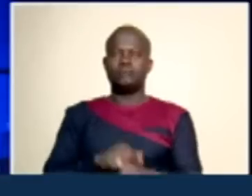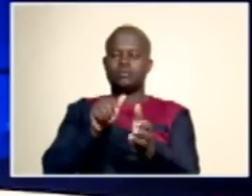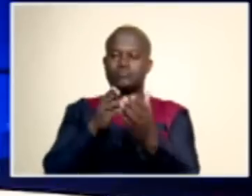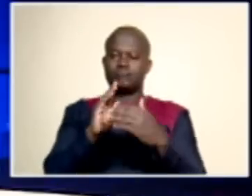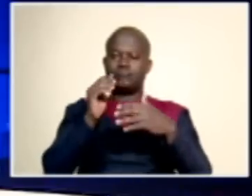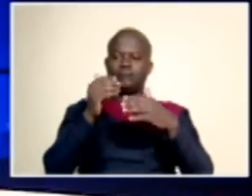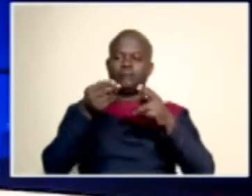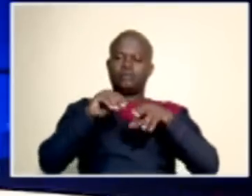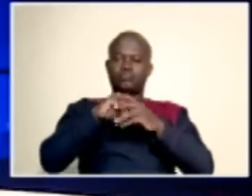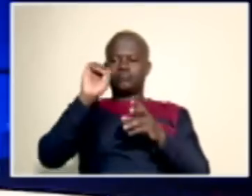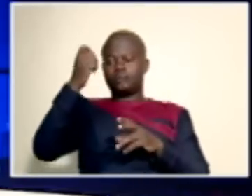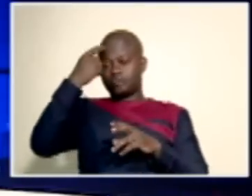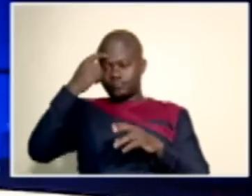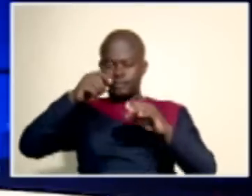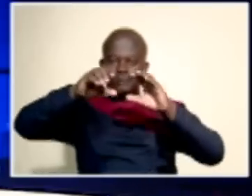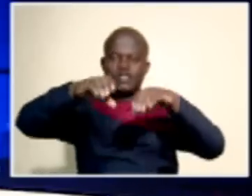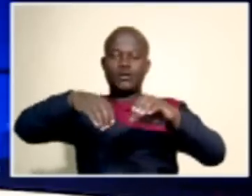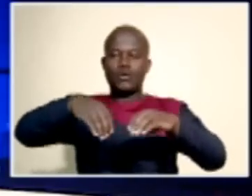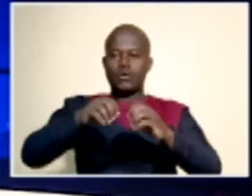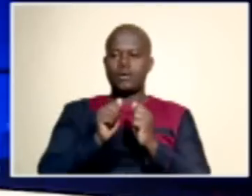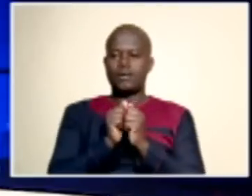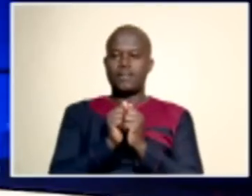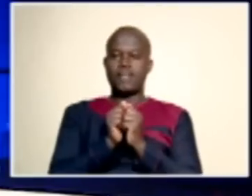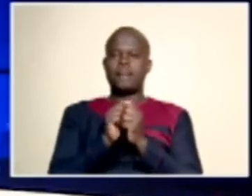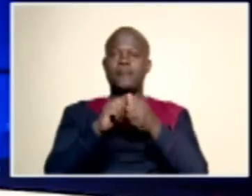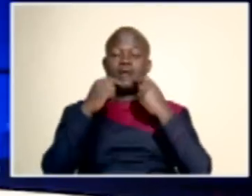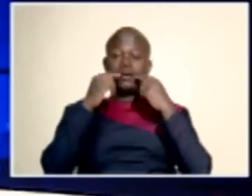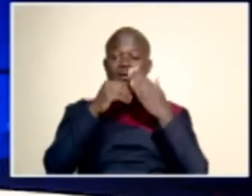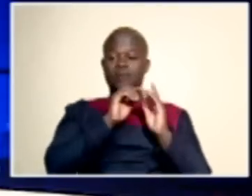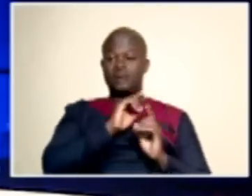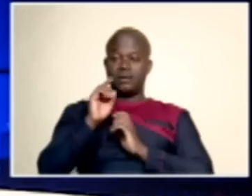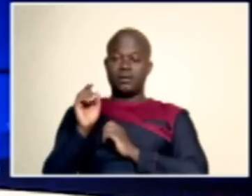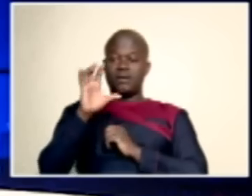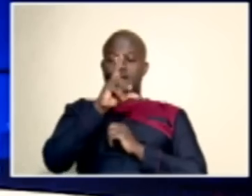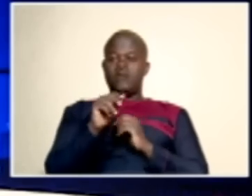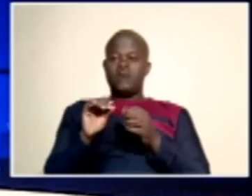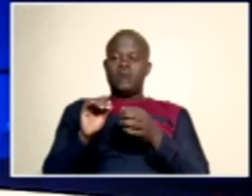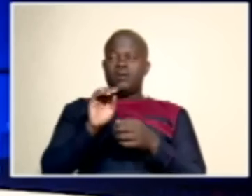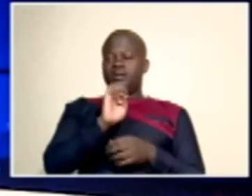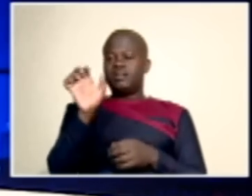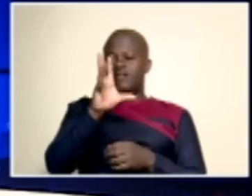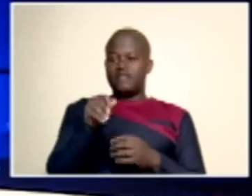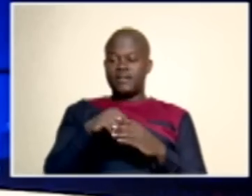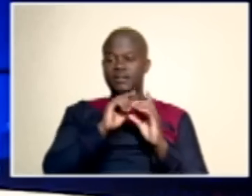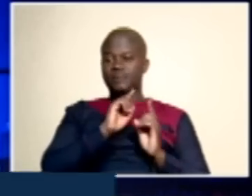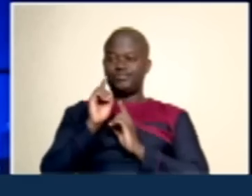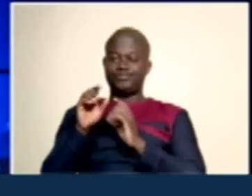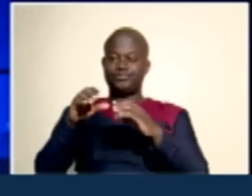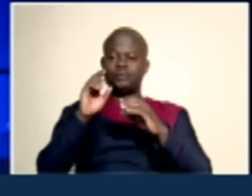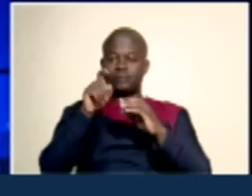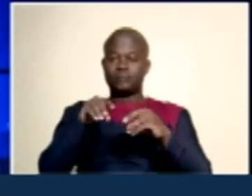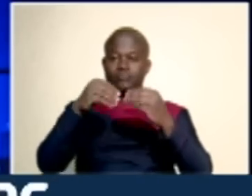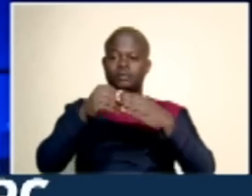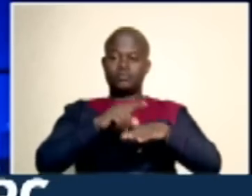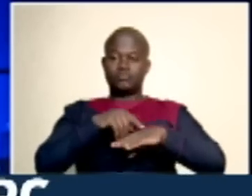Abakurikiranira hafi bibera muri Repubulika iharanira demokrasi ya Kongo basanga ingabo z'umuryango wa Afrika y'Iburasirazuba ziri muri icyo gihugu zikwiye guhabwa